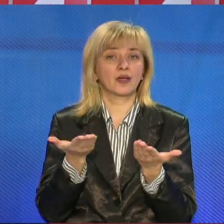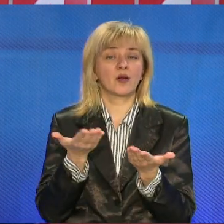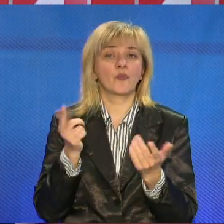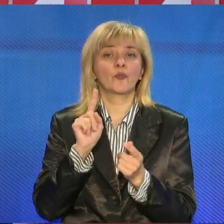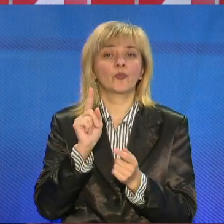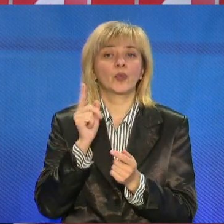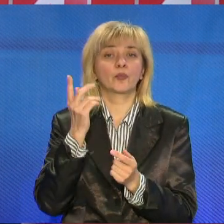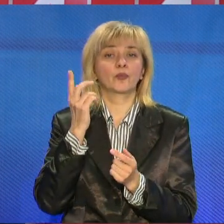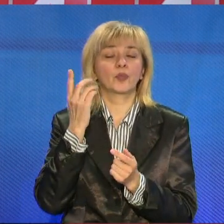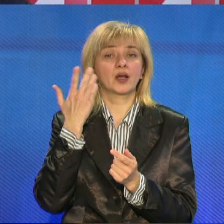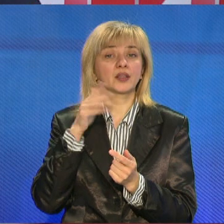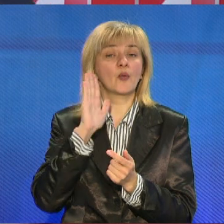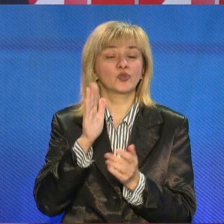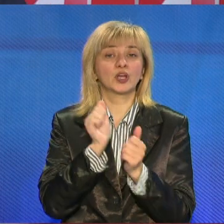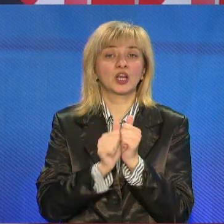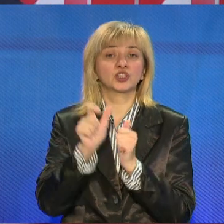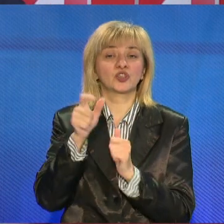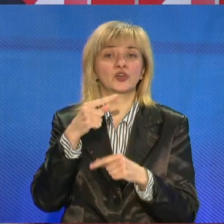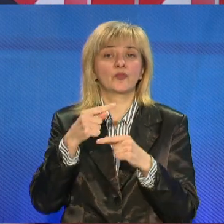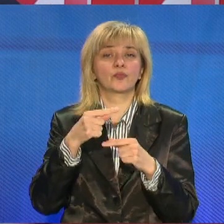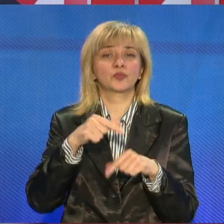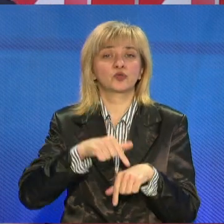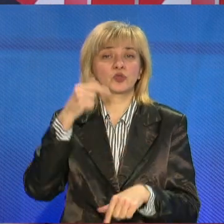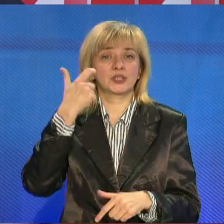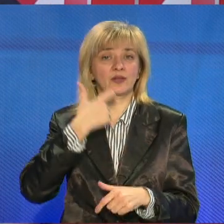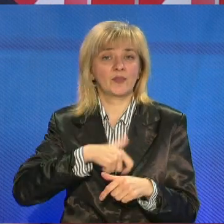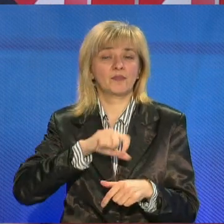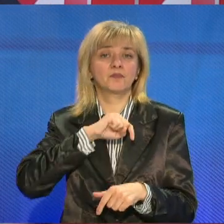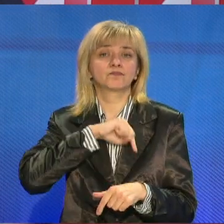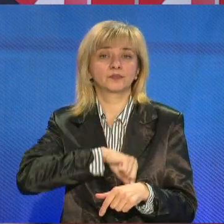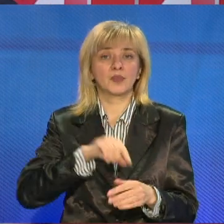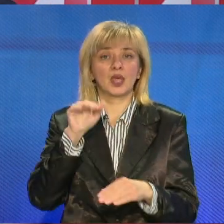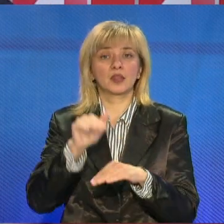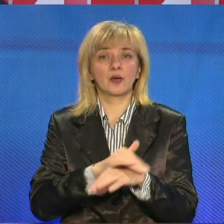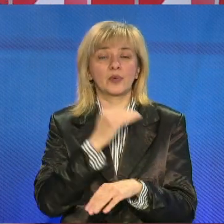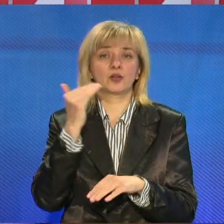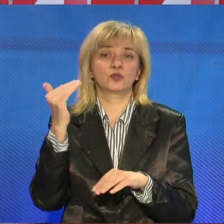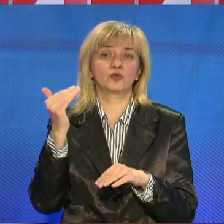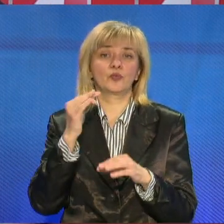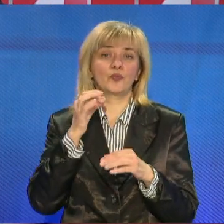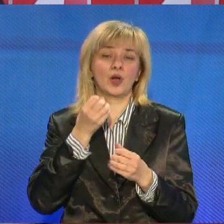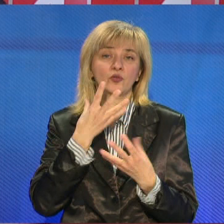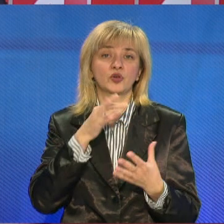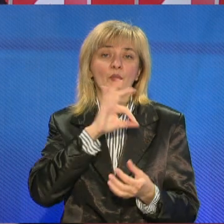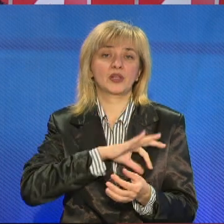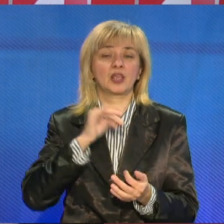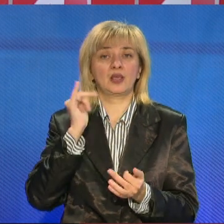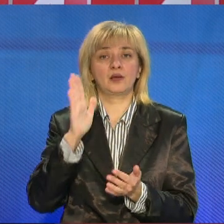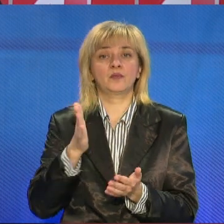когда будет каждый человек пропускать через себя вот эту доброту, вот это хорошее и полезное, наверное, тогда и мы